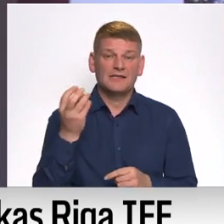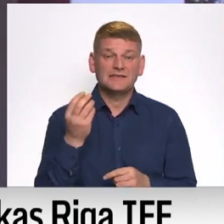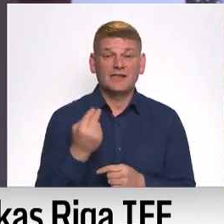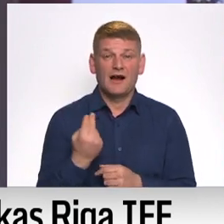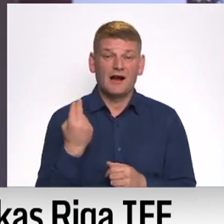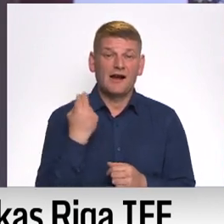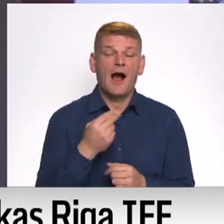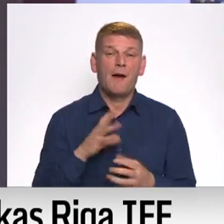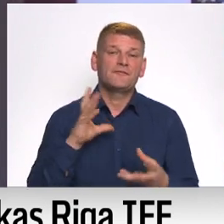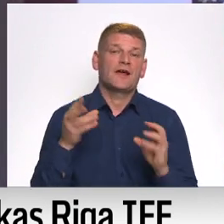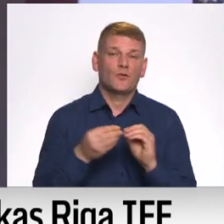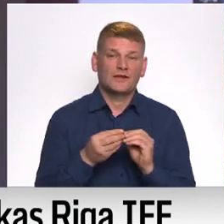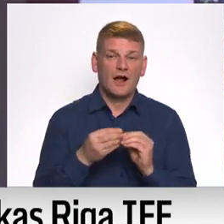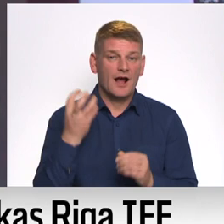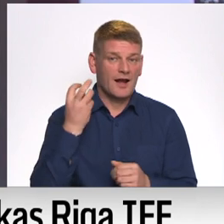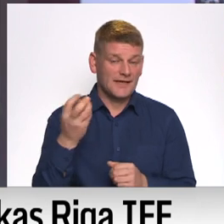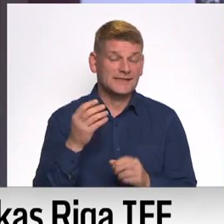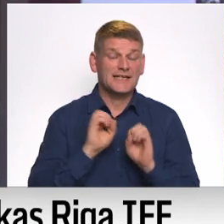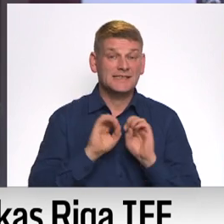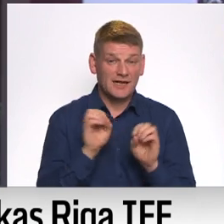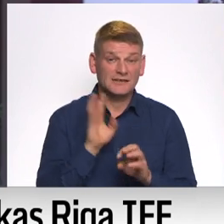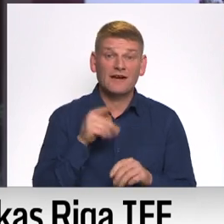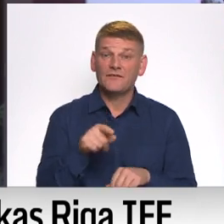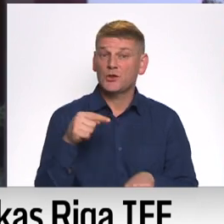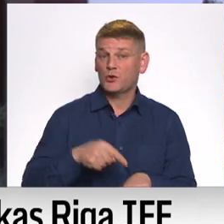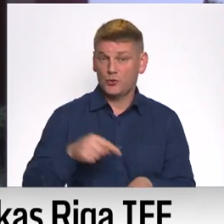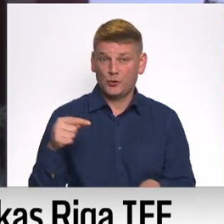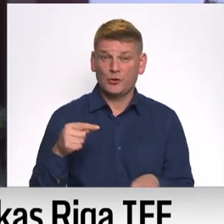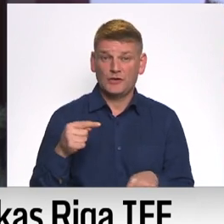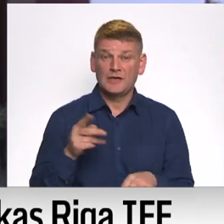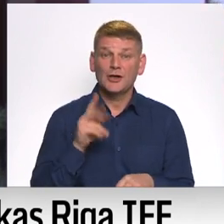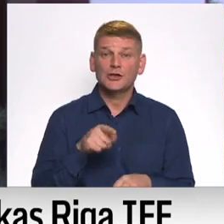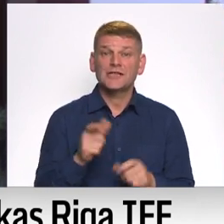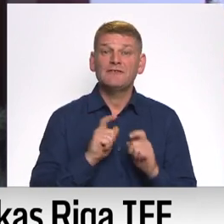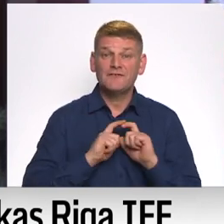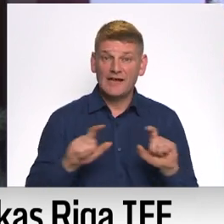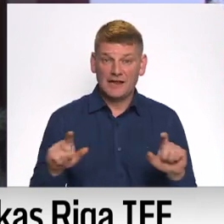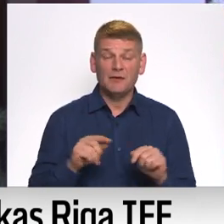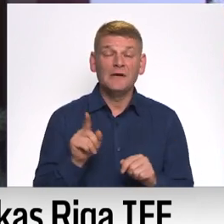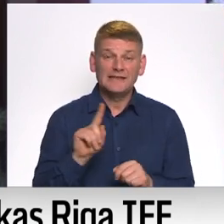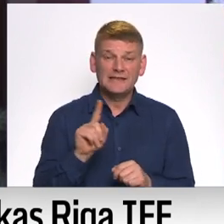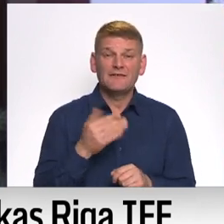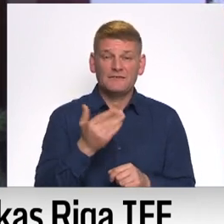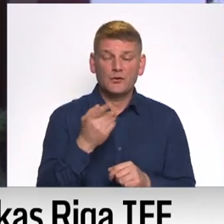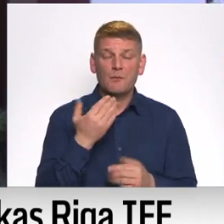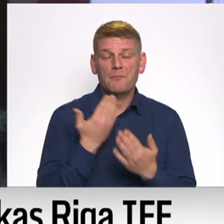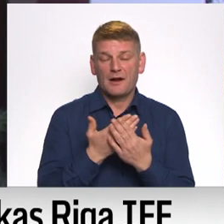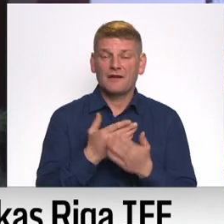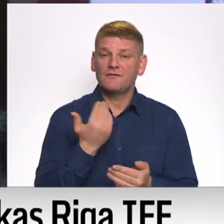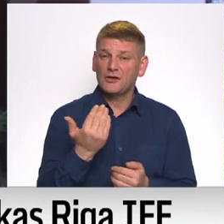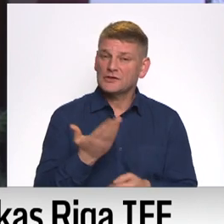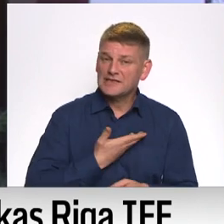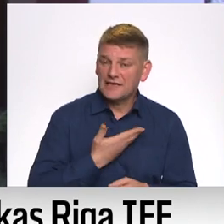karalistē apvienotajā stāstīja, kad viņi jūt, ka šī filma arī ir viņu atspoguļo viņu dzīvi,